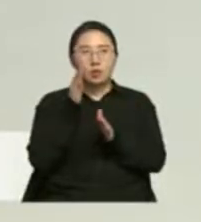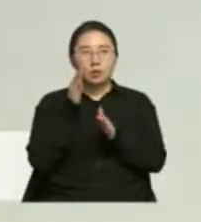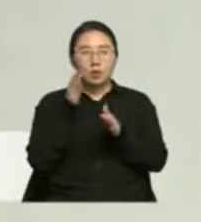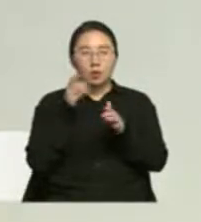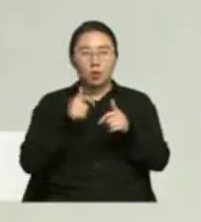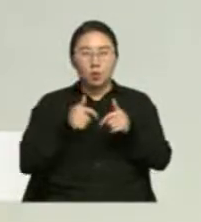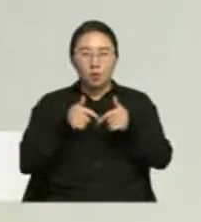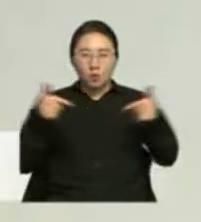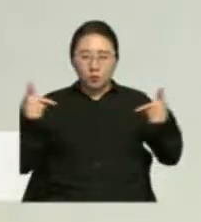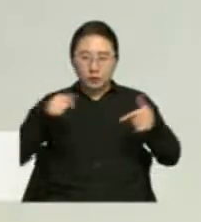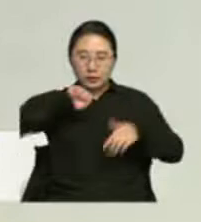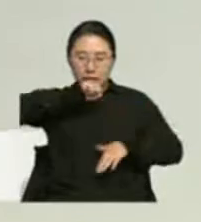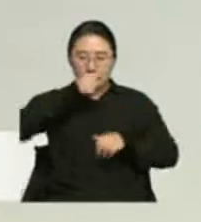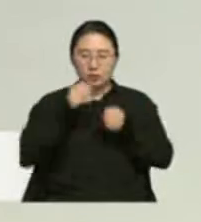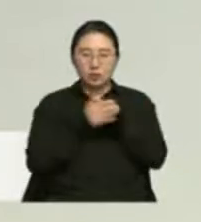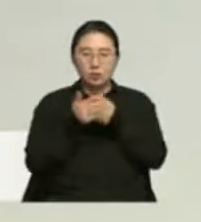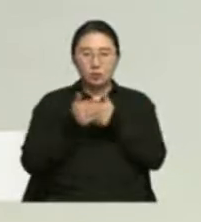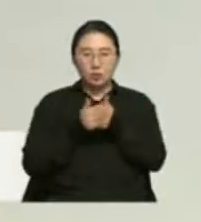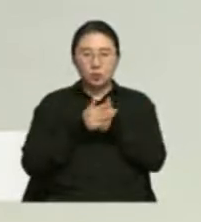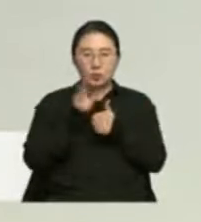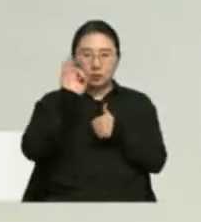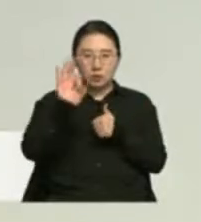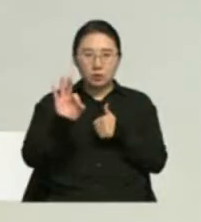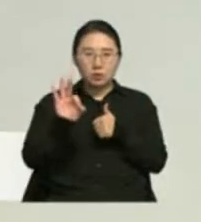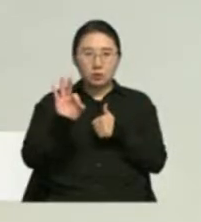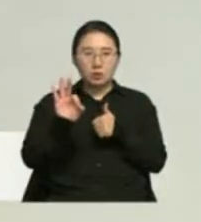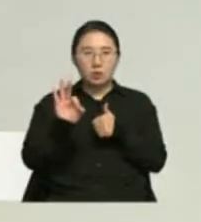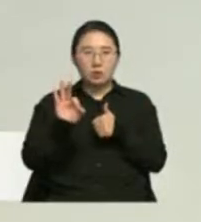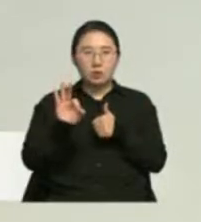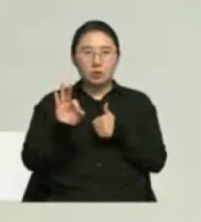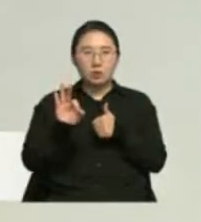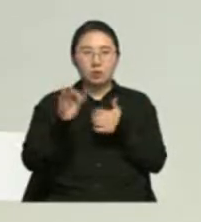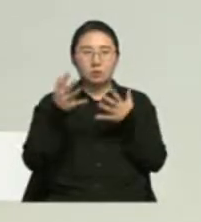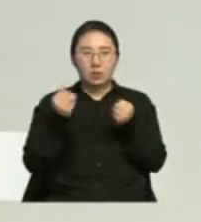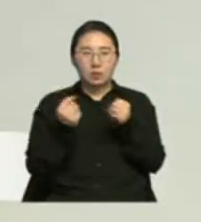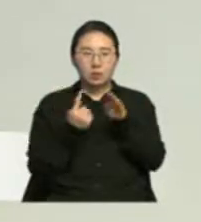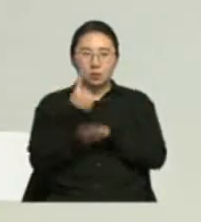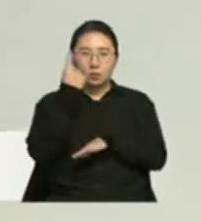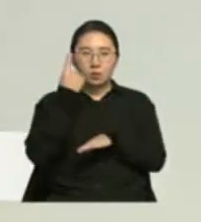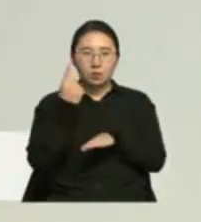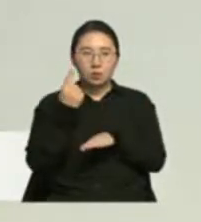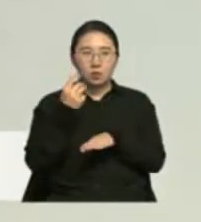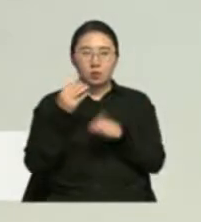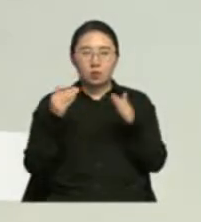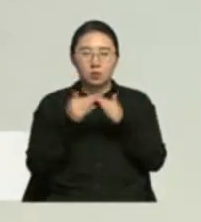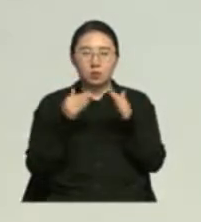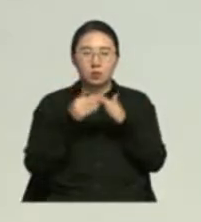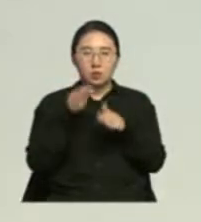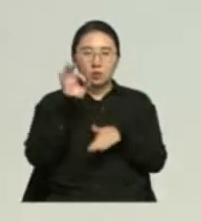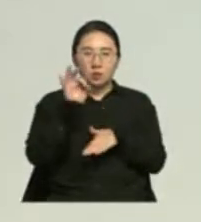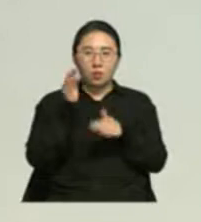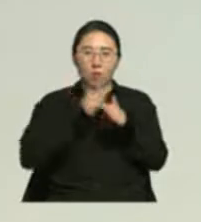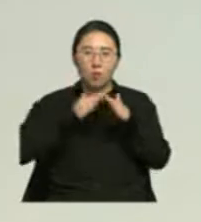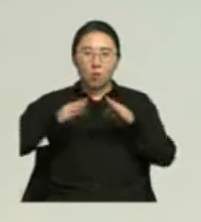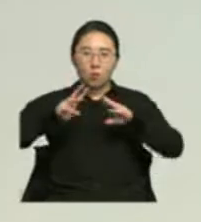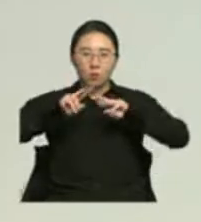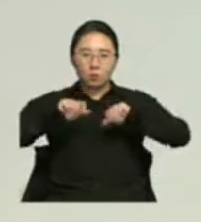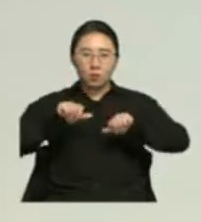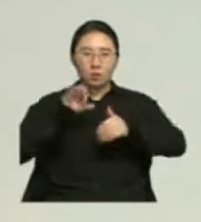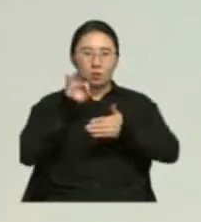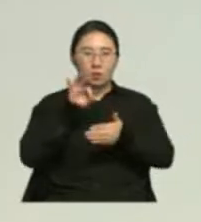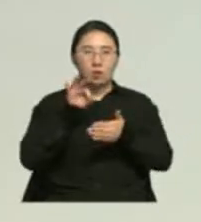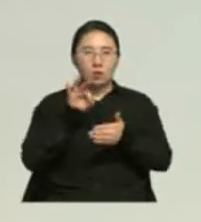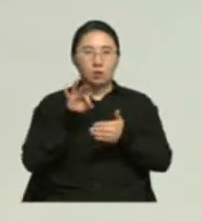확장 재정으로 인해서 보조금 이제 자체가 이제 많이 증가를 했고요. 부동산 공시 이제 공시